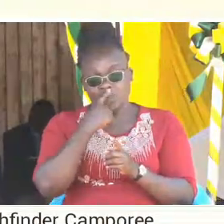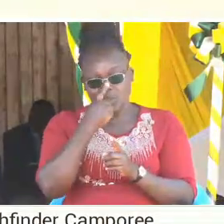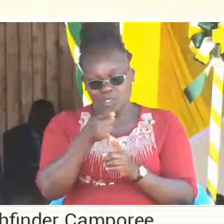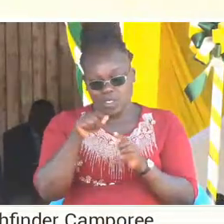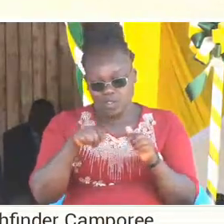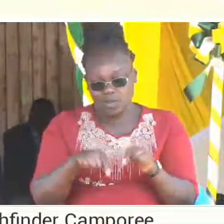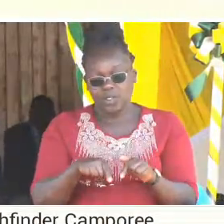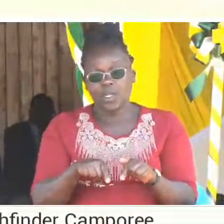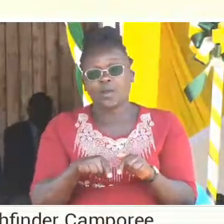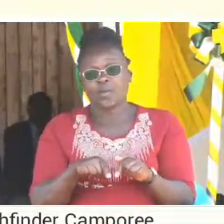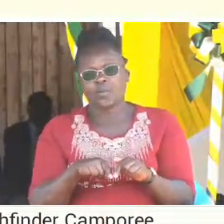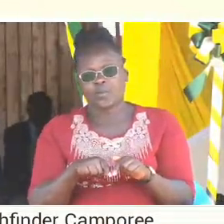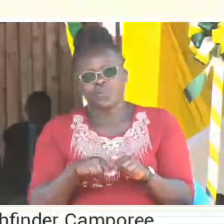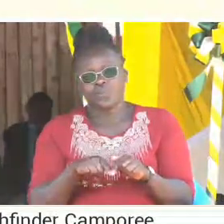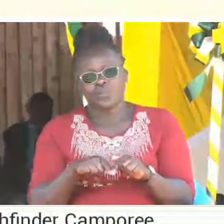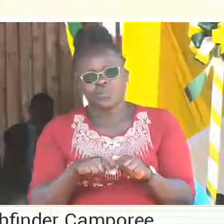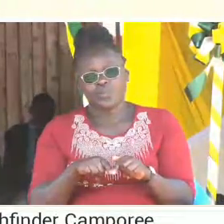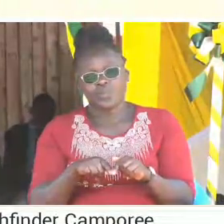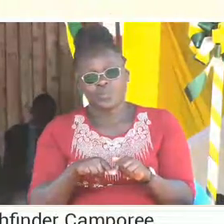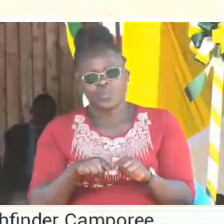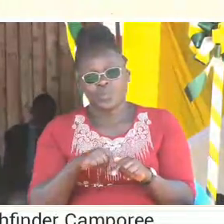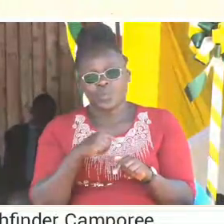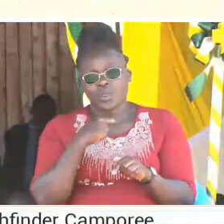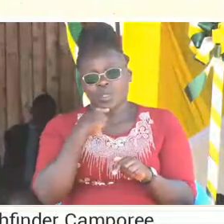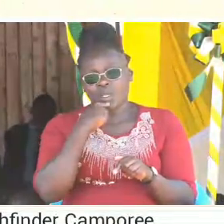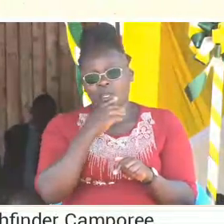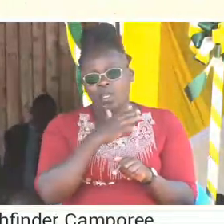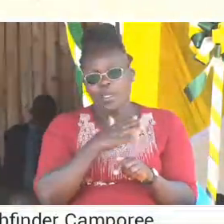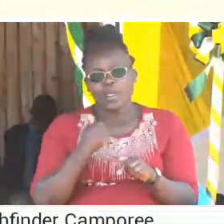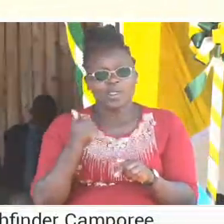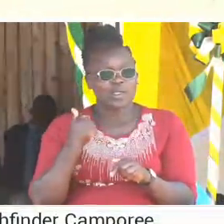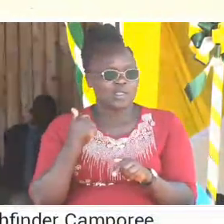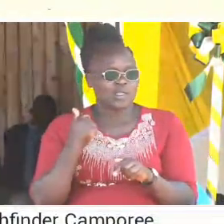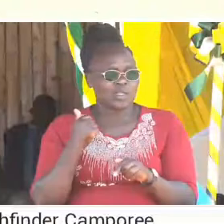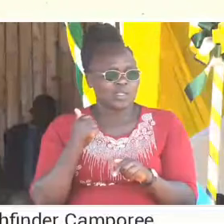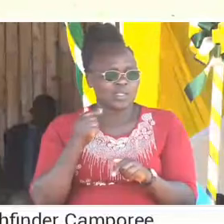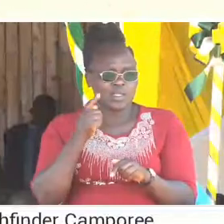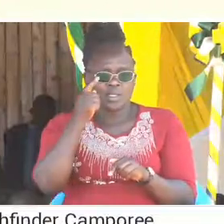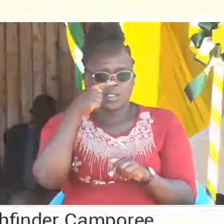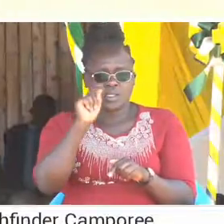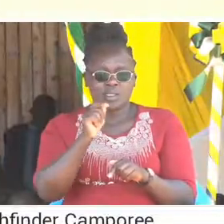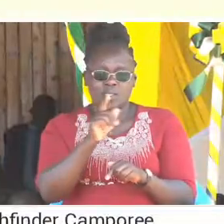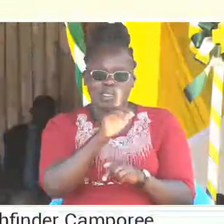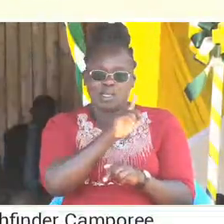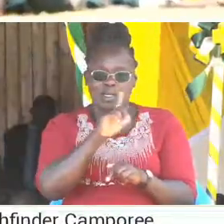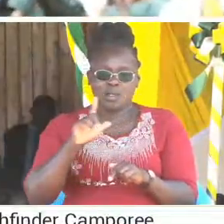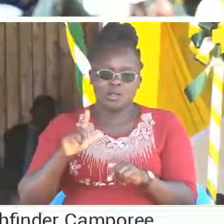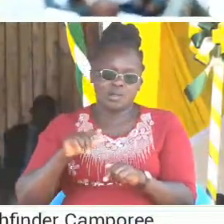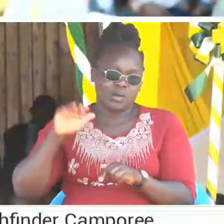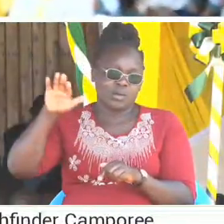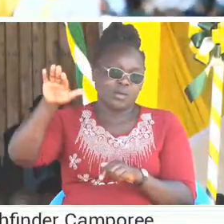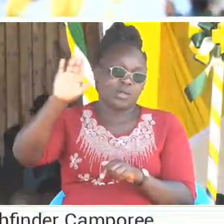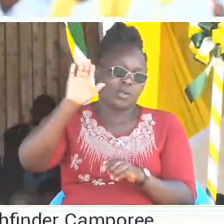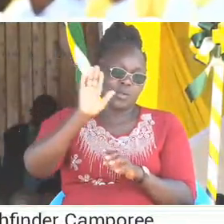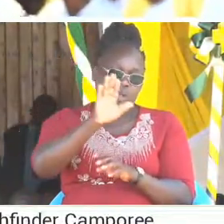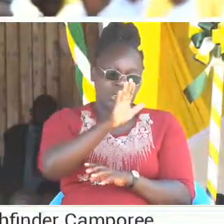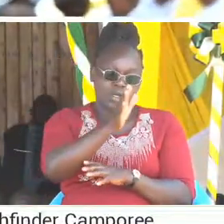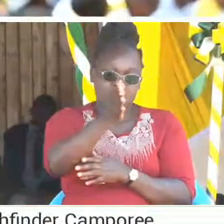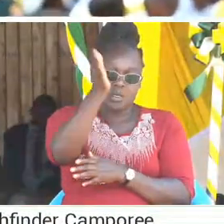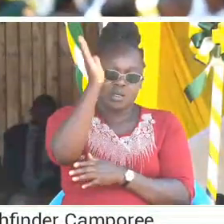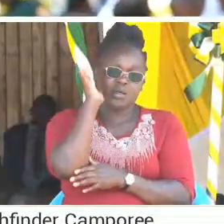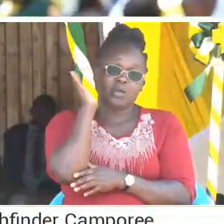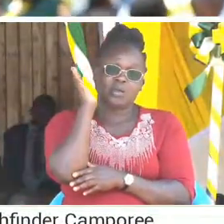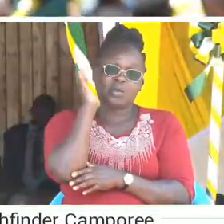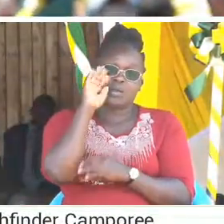ndipo Bwana Mungu wako, Biblia inasema ndipo Bwana Mungu wako atakapokutukuza, atakapokutukuza juu ya